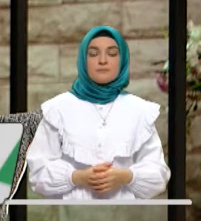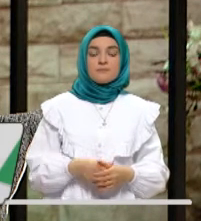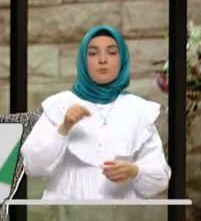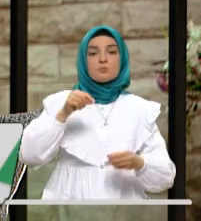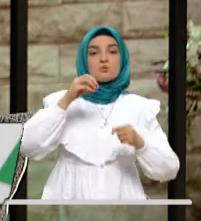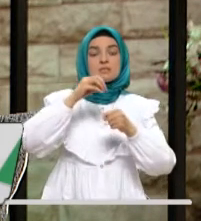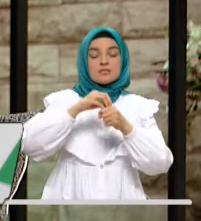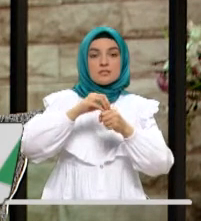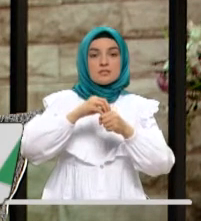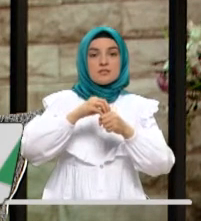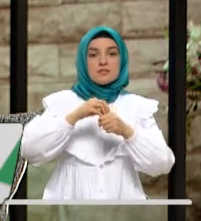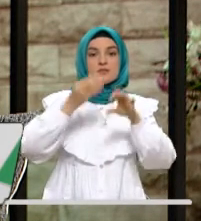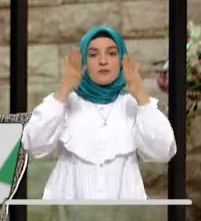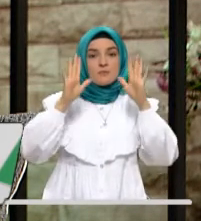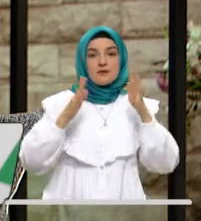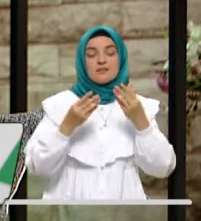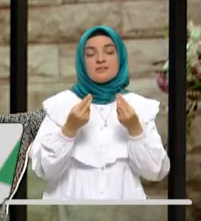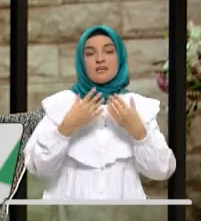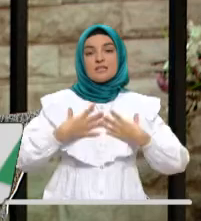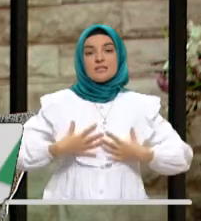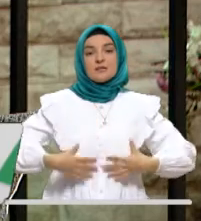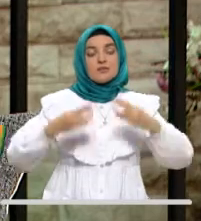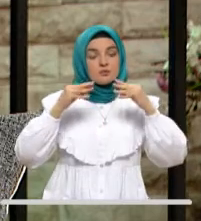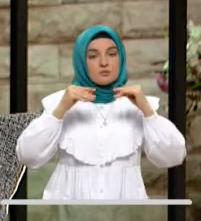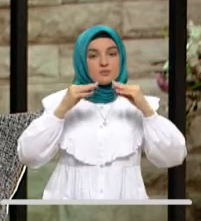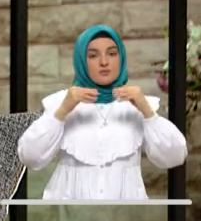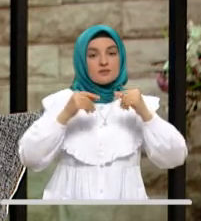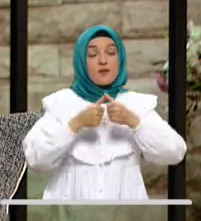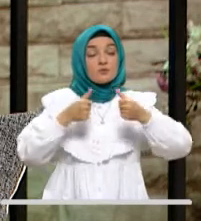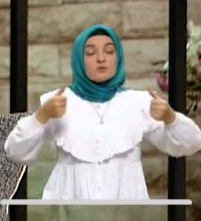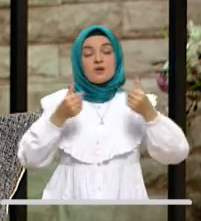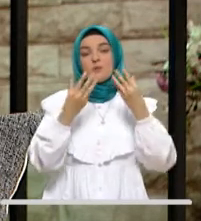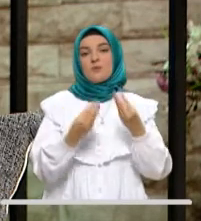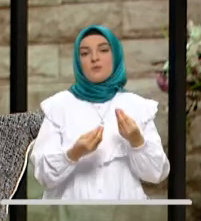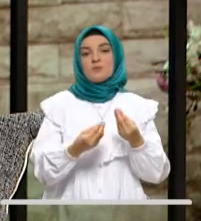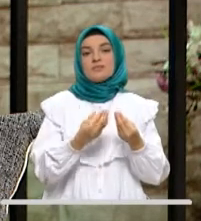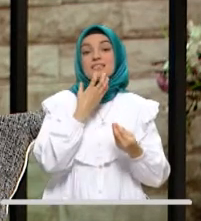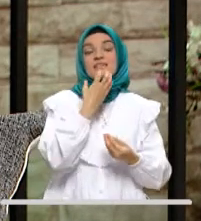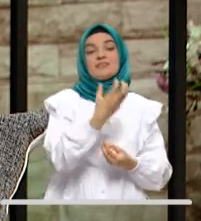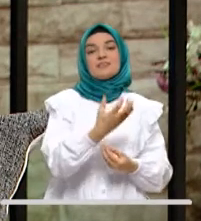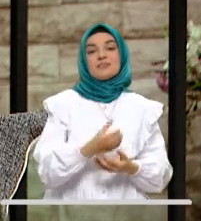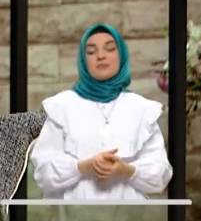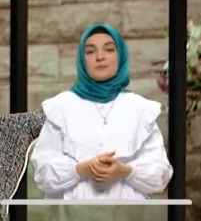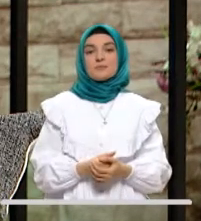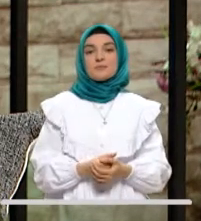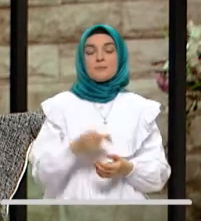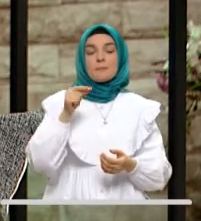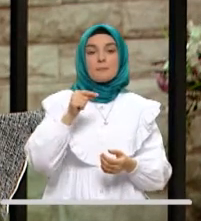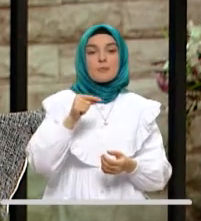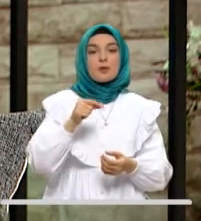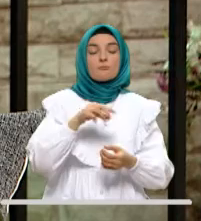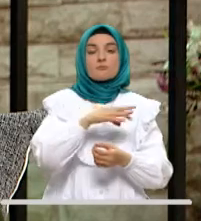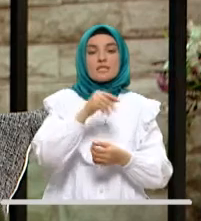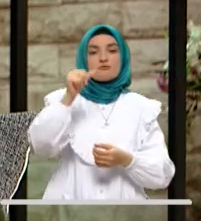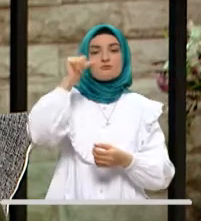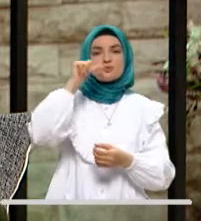açıdan parlatıcı ve yumuşatıcıları ben uzak durmayı tavsiye ediyorum. Yine yumuşatıcıda tabii ne yapmamız lazım? Kireçli sulu bölgelerimiz